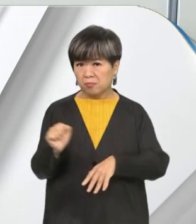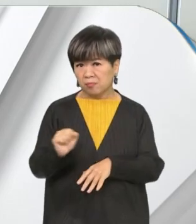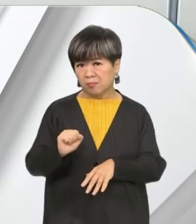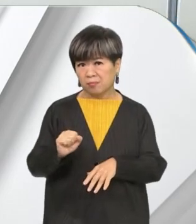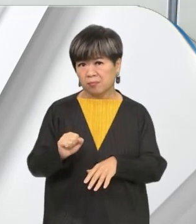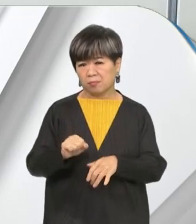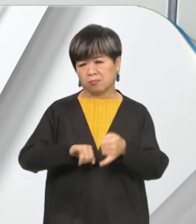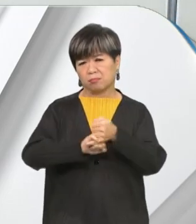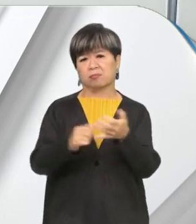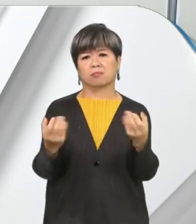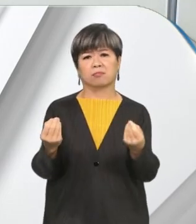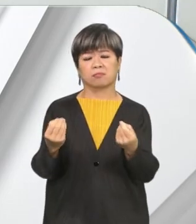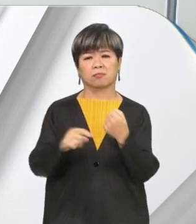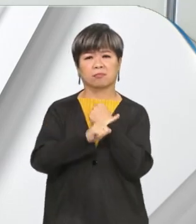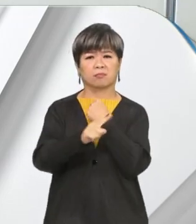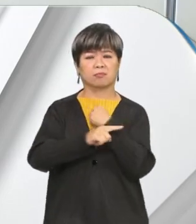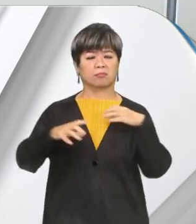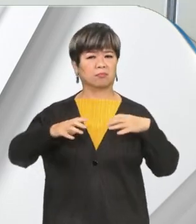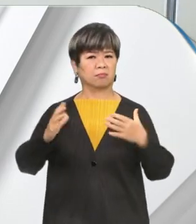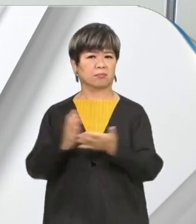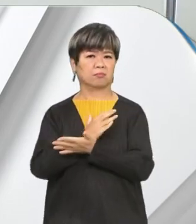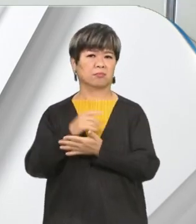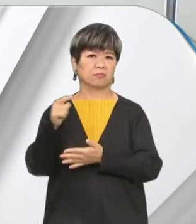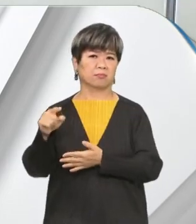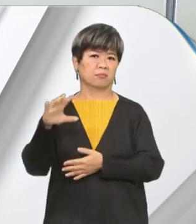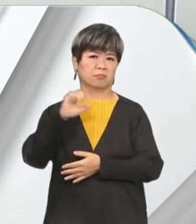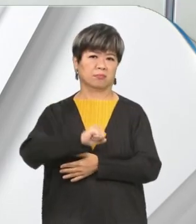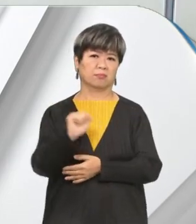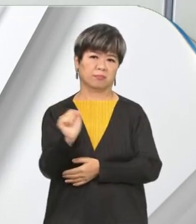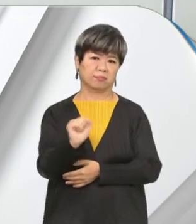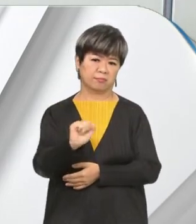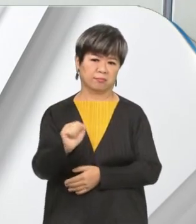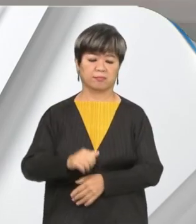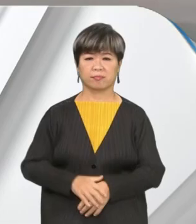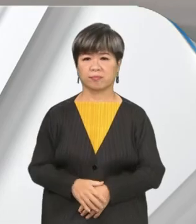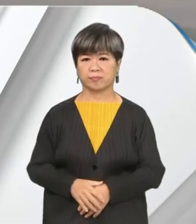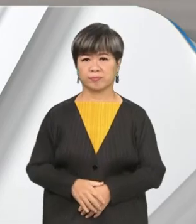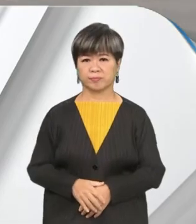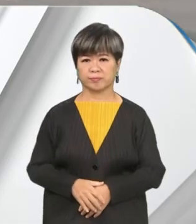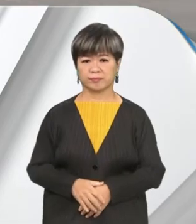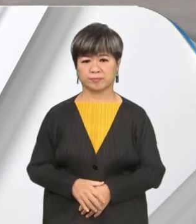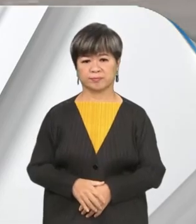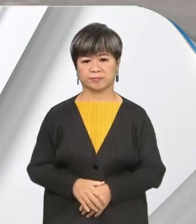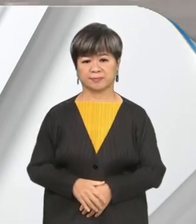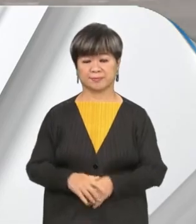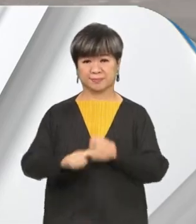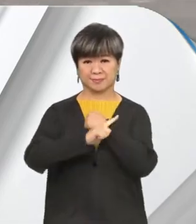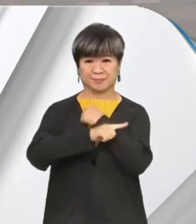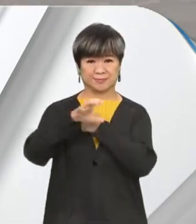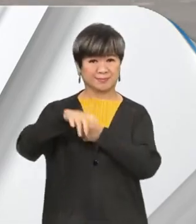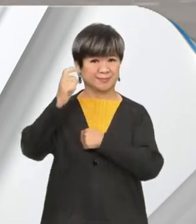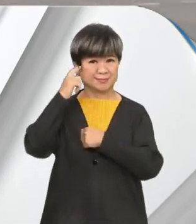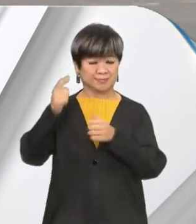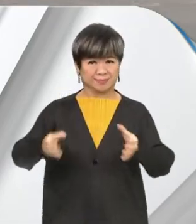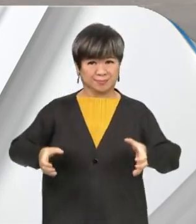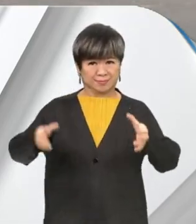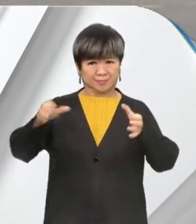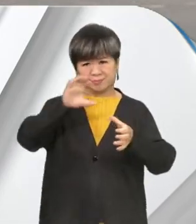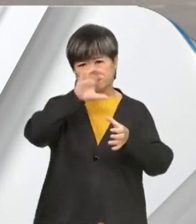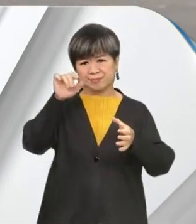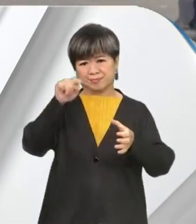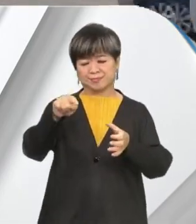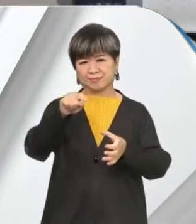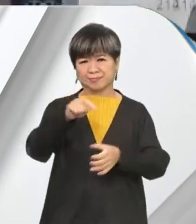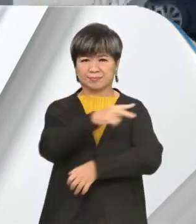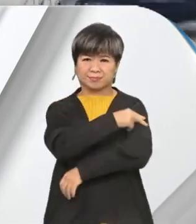以，法官认定被告是无权占有原告的土地。 法院考量一则建筑物为影响套路同行，故